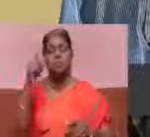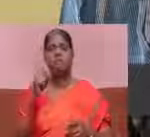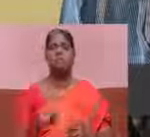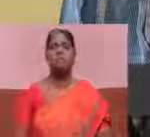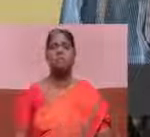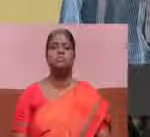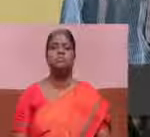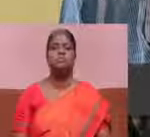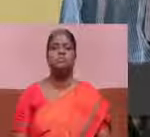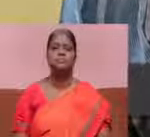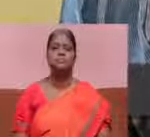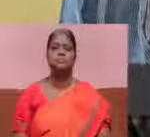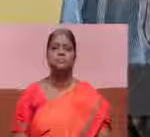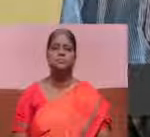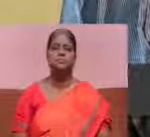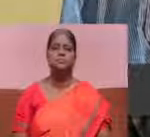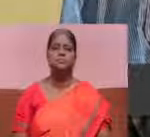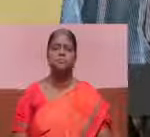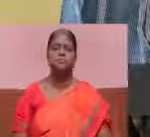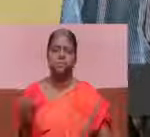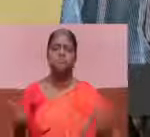இதை பற்றி நாம் ஆழ்ந்து சிந்திப்பதில்லை.